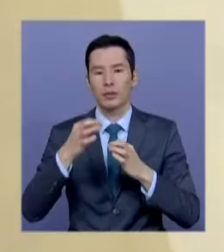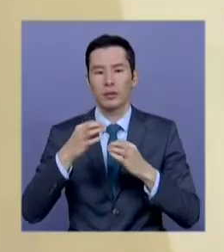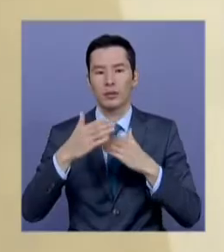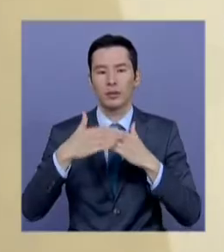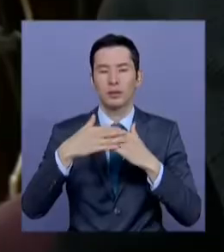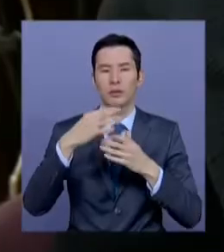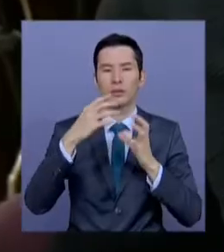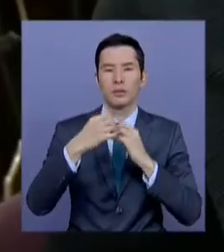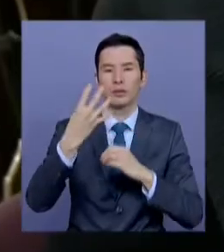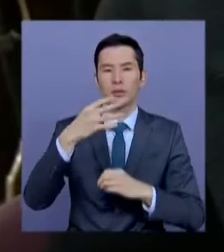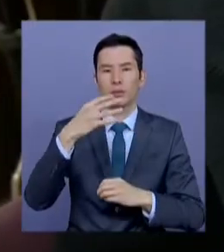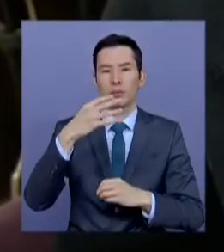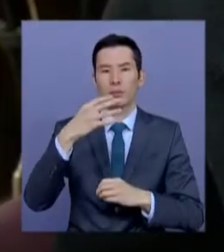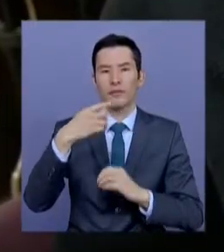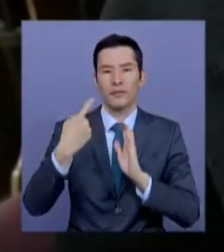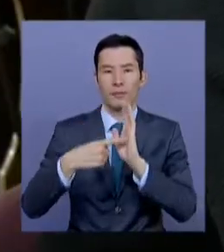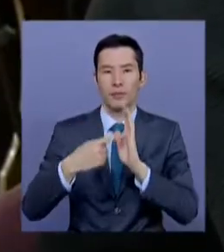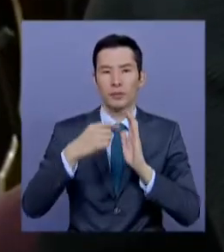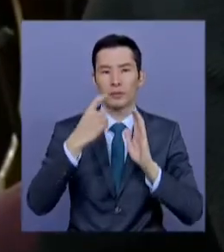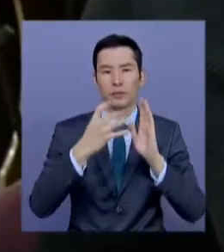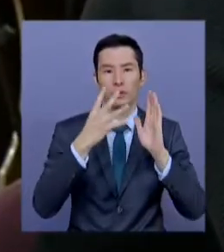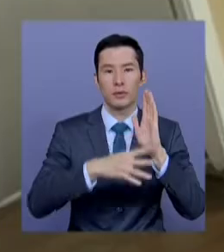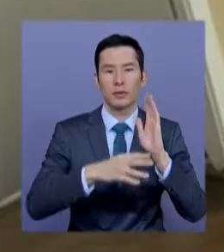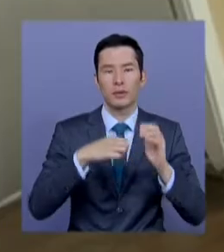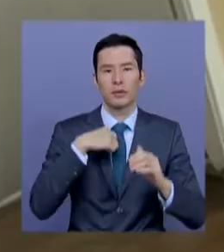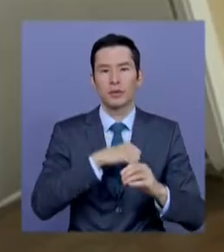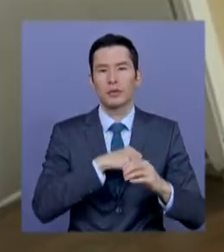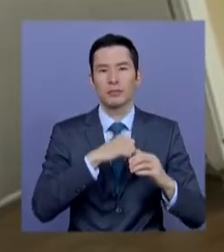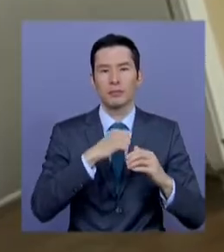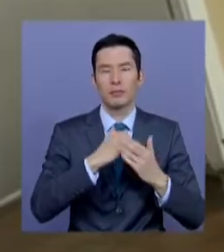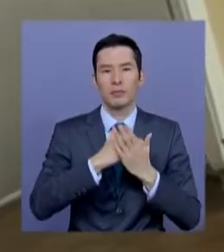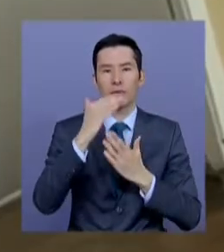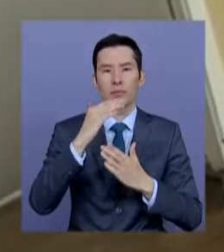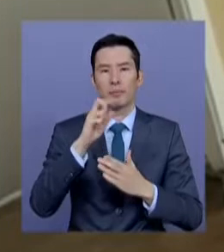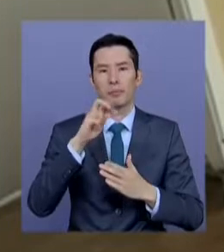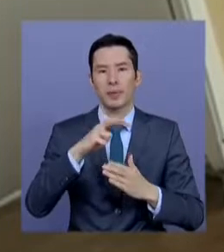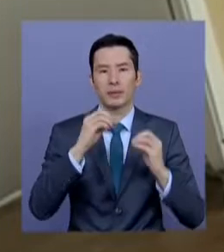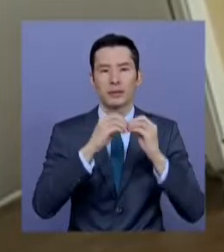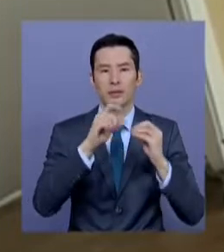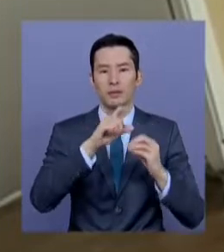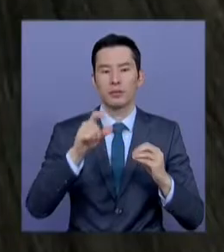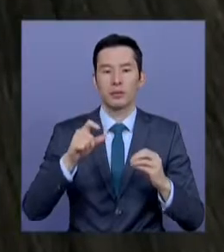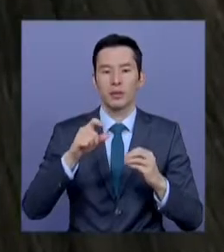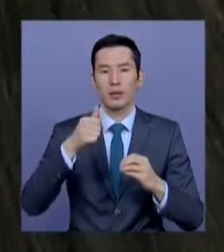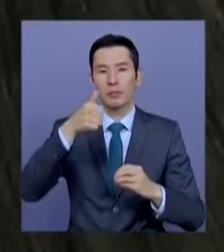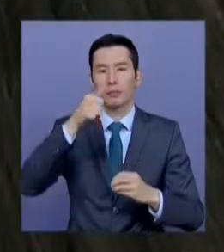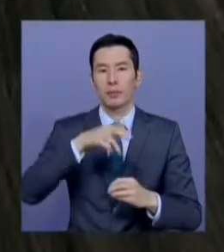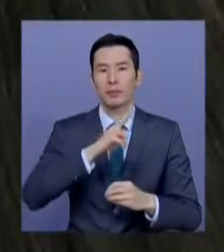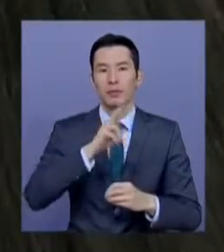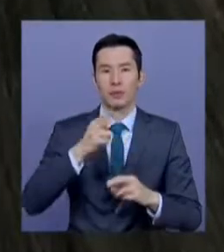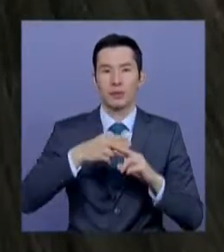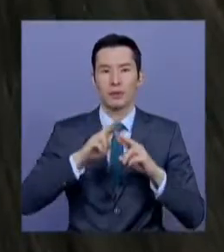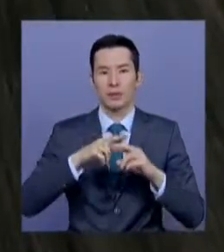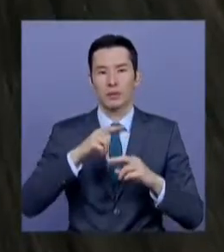сұрақ берілген. 190 студенттің ішінен ең жоғары бал жинаған 10 адам іріктеледі. Жеңімпаз биыл 15 қыркүйекте Ресейдің